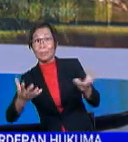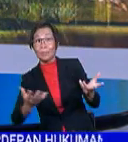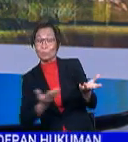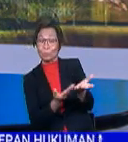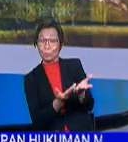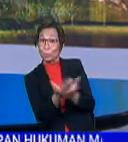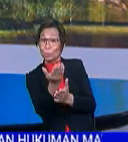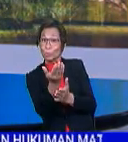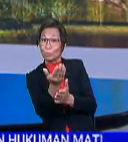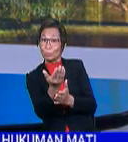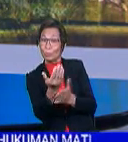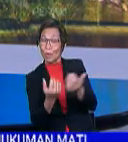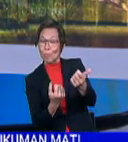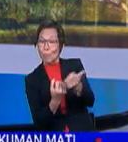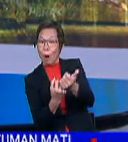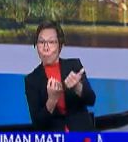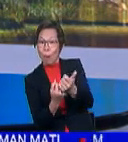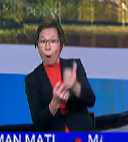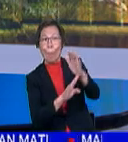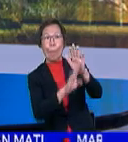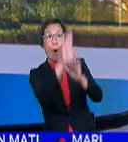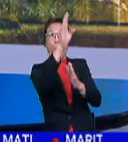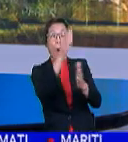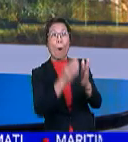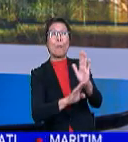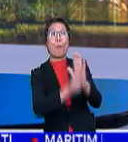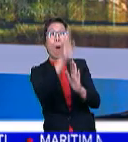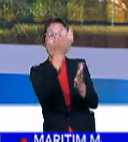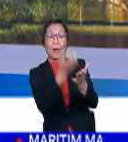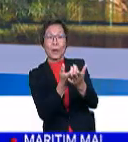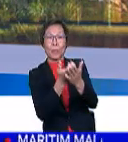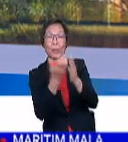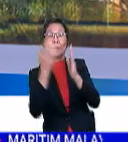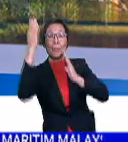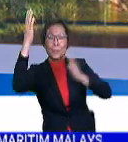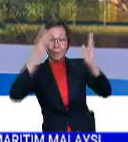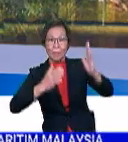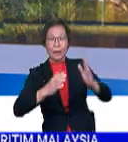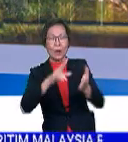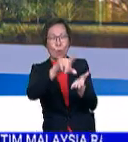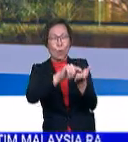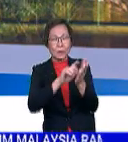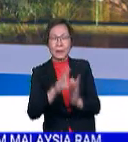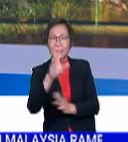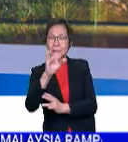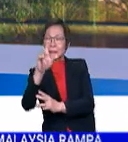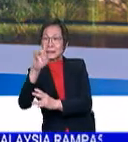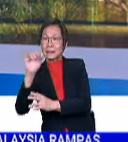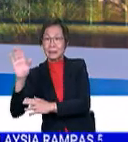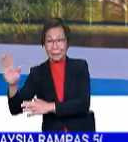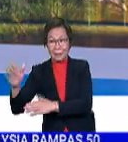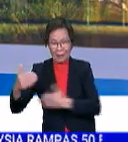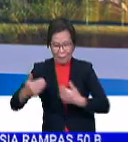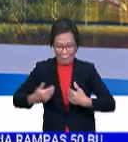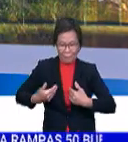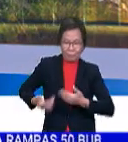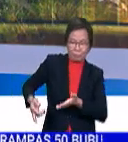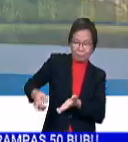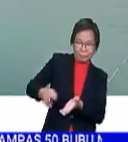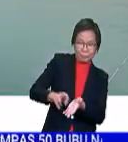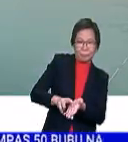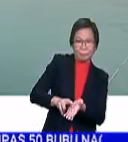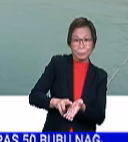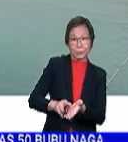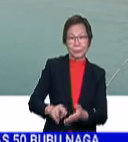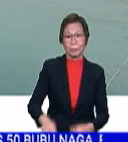tidak langsung menyumbang kepada pembangunan ekonomi negara. Wartawan Siti Jamilah Hanim Jamil ada laporannya.